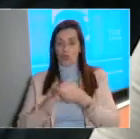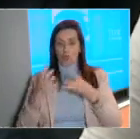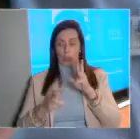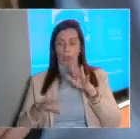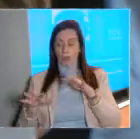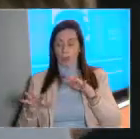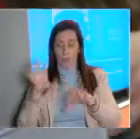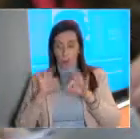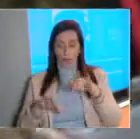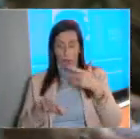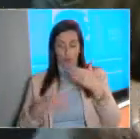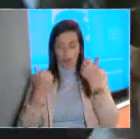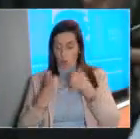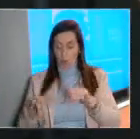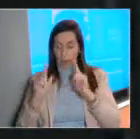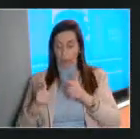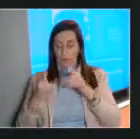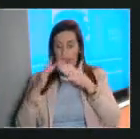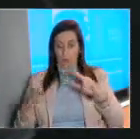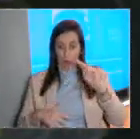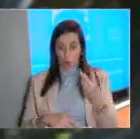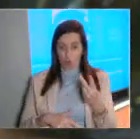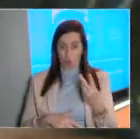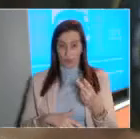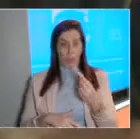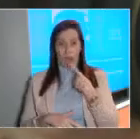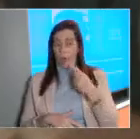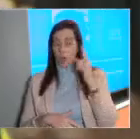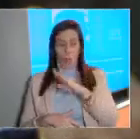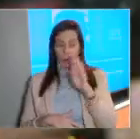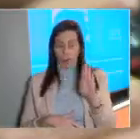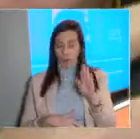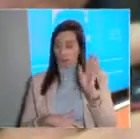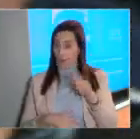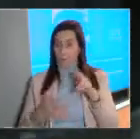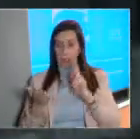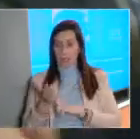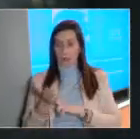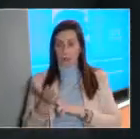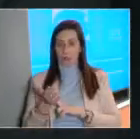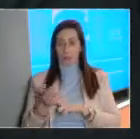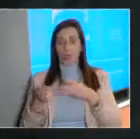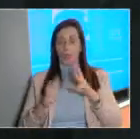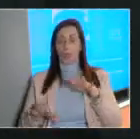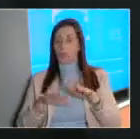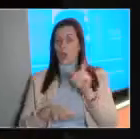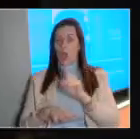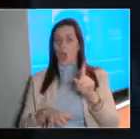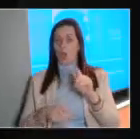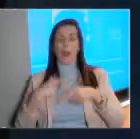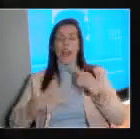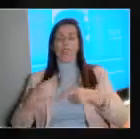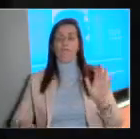שיטת הממשל אחרי כישלונו במלחמת לבנון השנייה, אמר לו נתניהו, גם בצדק, שיטת ממשל אינה